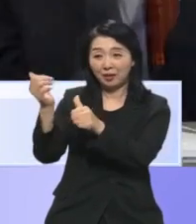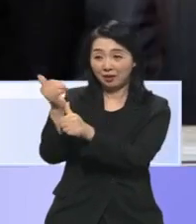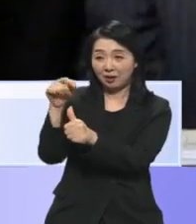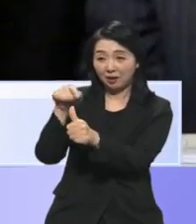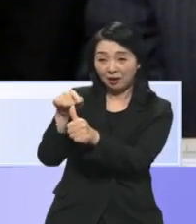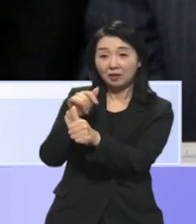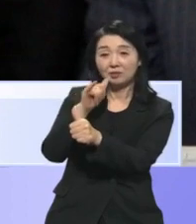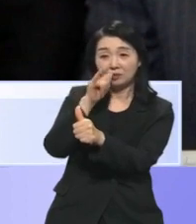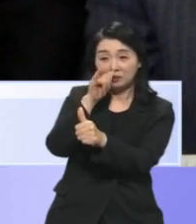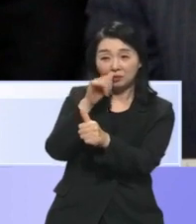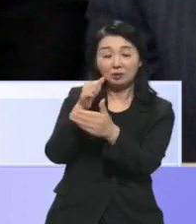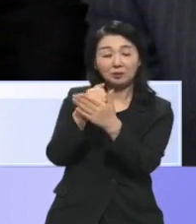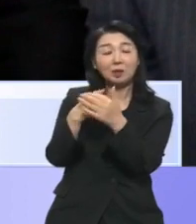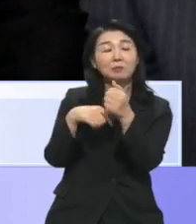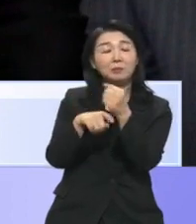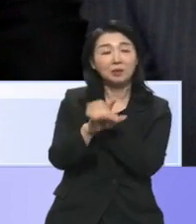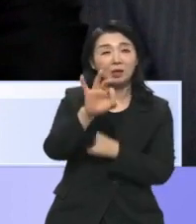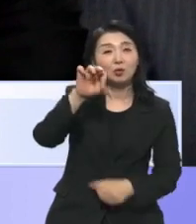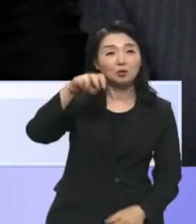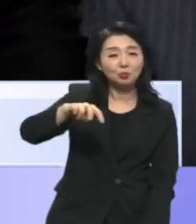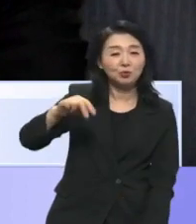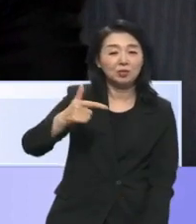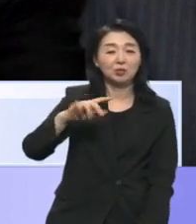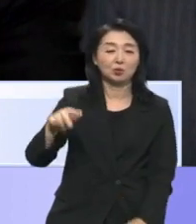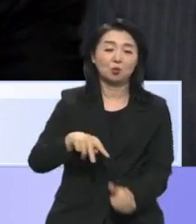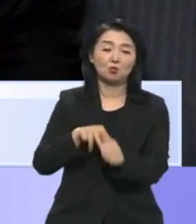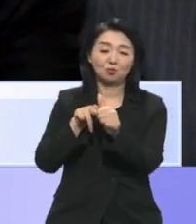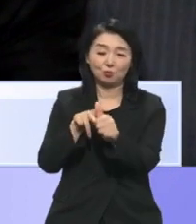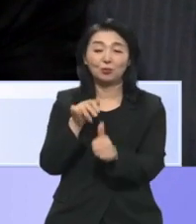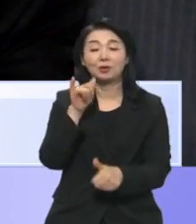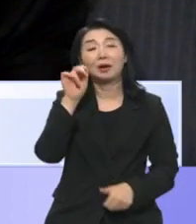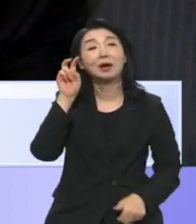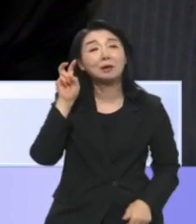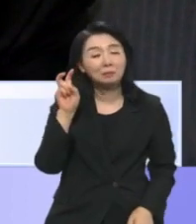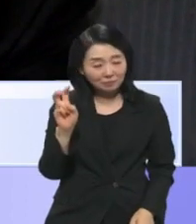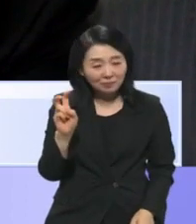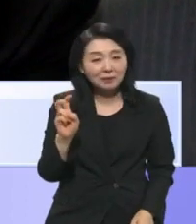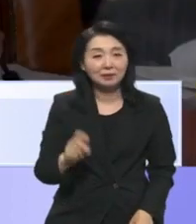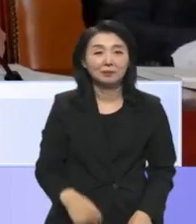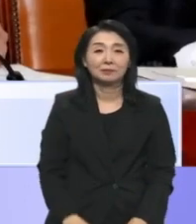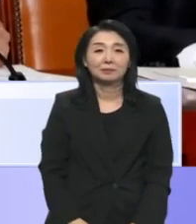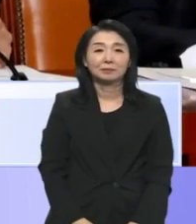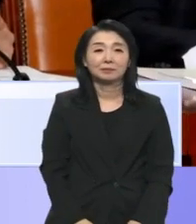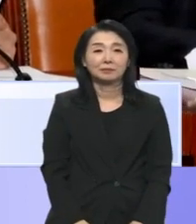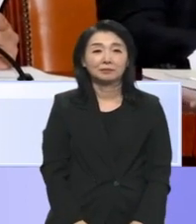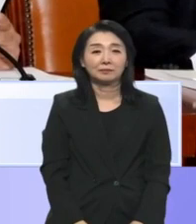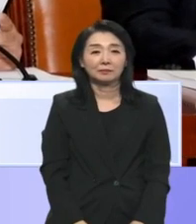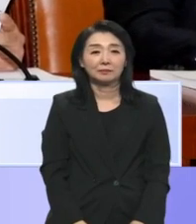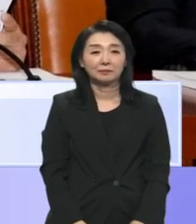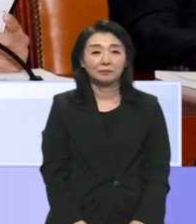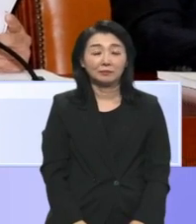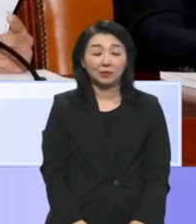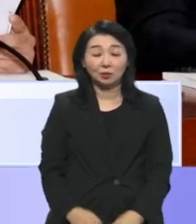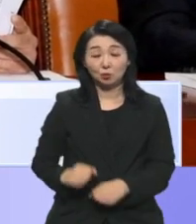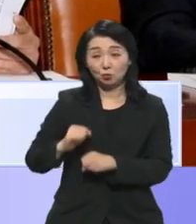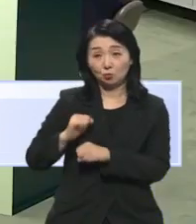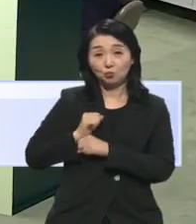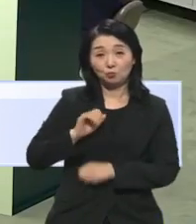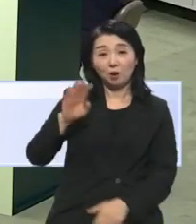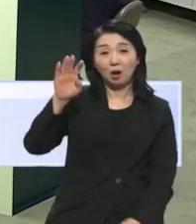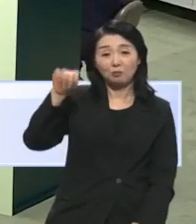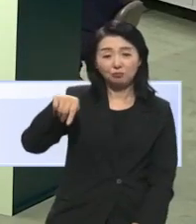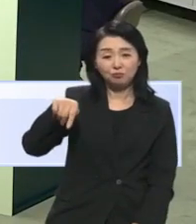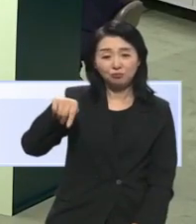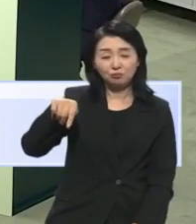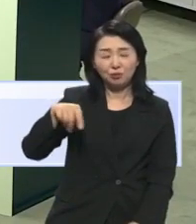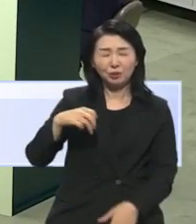그런 뜻에서 아마 윤천 장관이 후보군에 올라가 있는 것 아닌가라고 평가를 좀 해요 그리고 국방부는 사실 꼬리